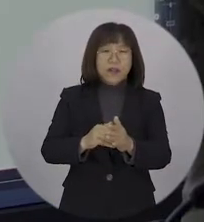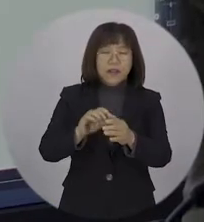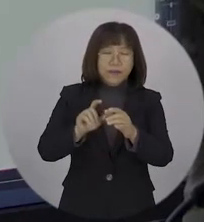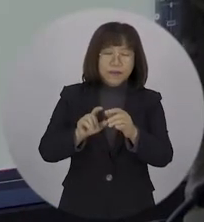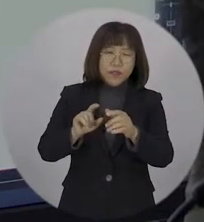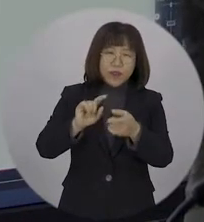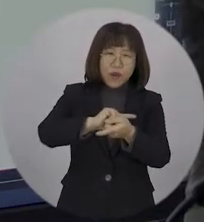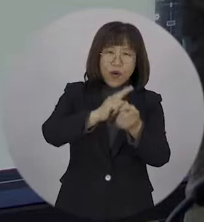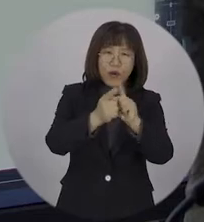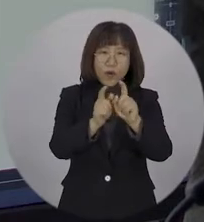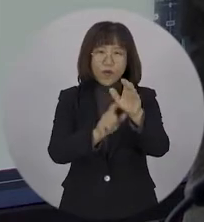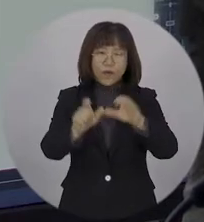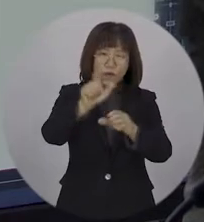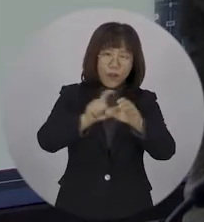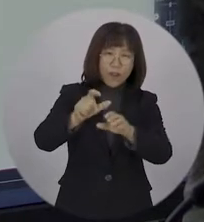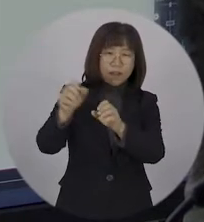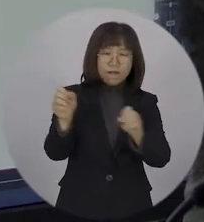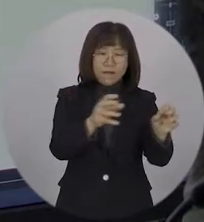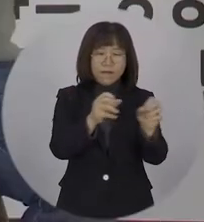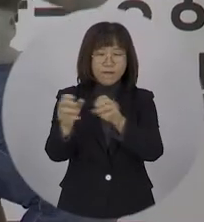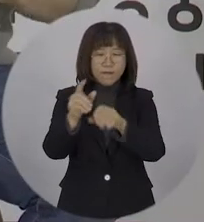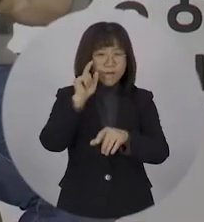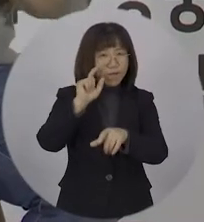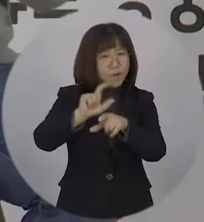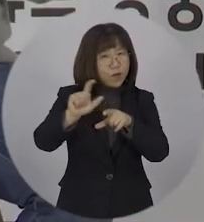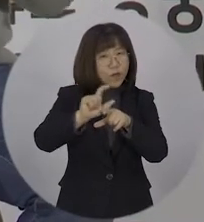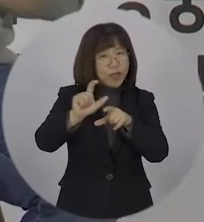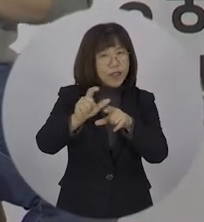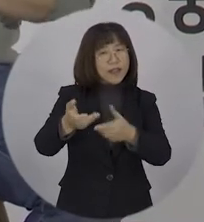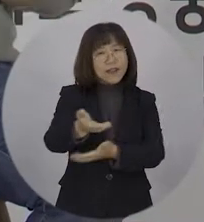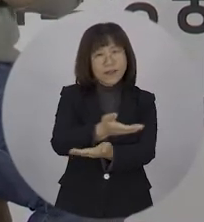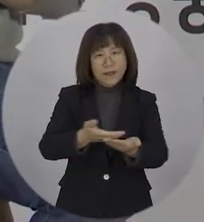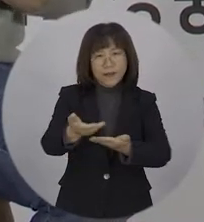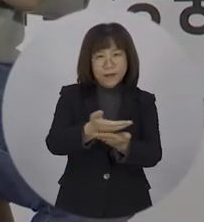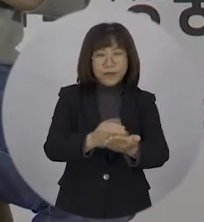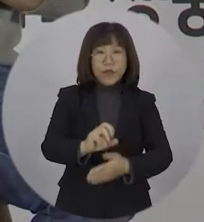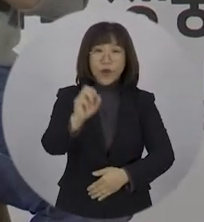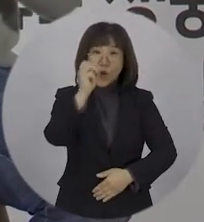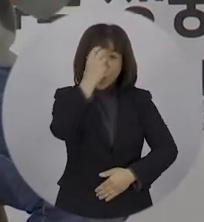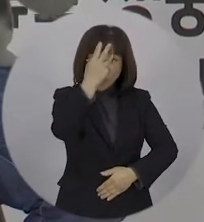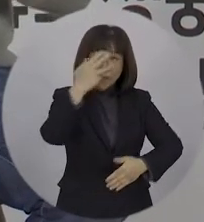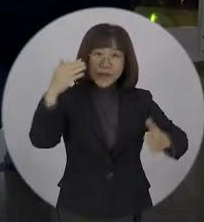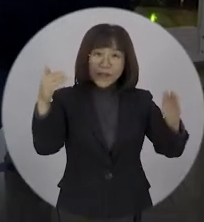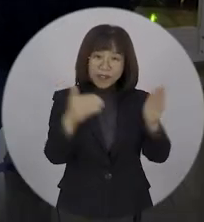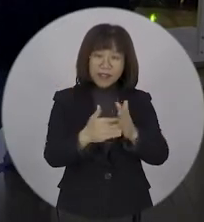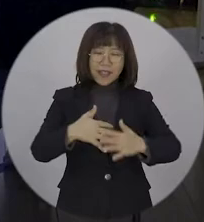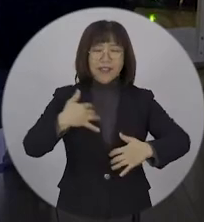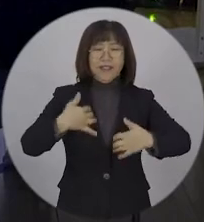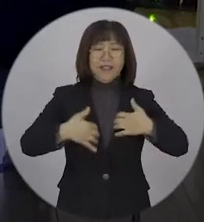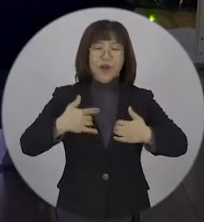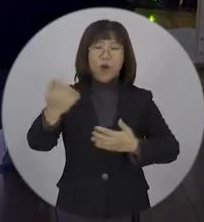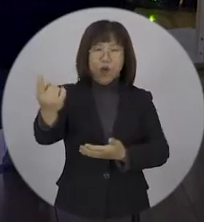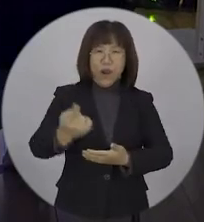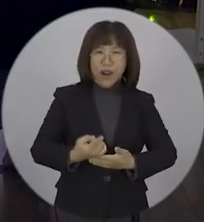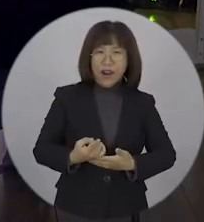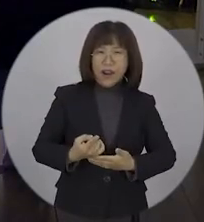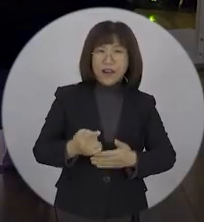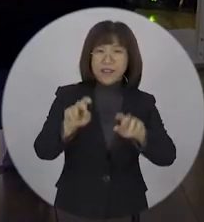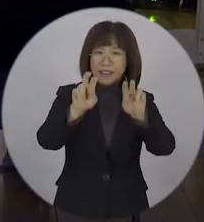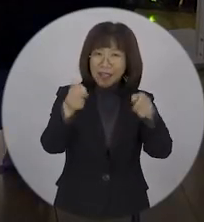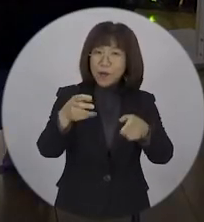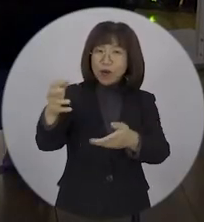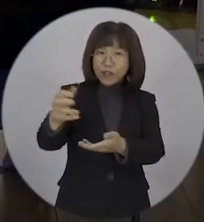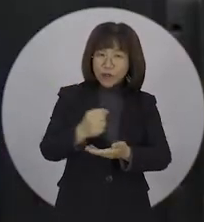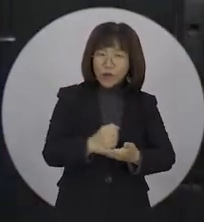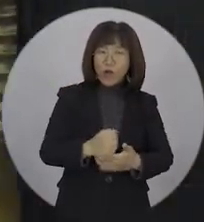학생들의 고민에 대해 소통하는 시간도 가졌습니다 이어 고산 끝에 낙이 온다 를 부제로 아카펠라